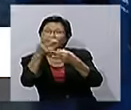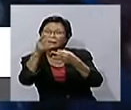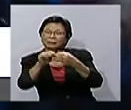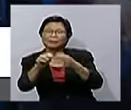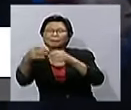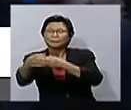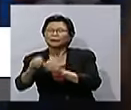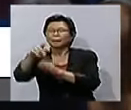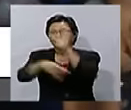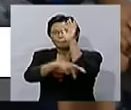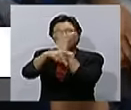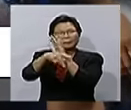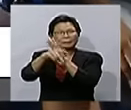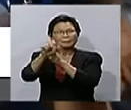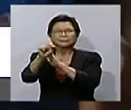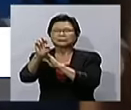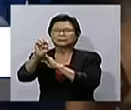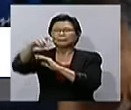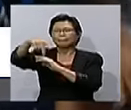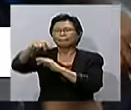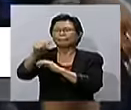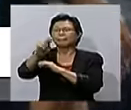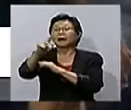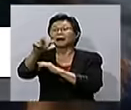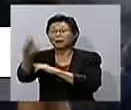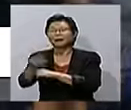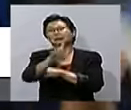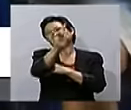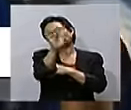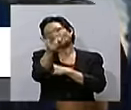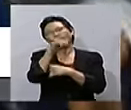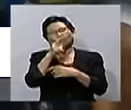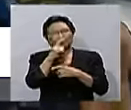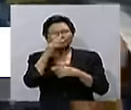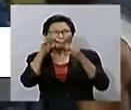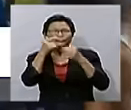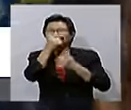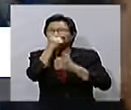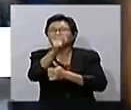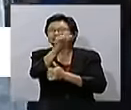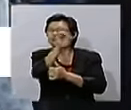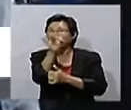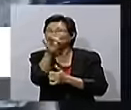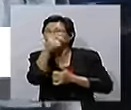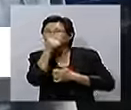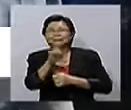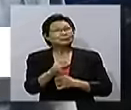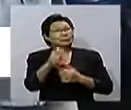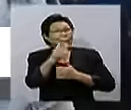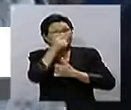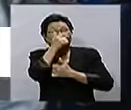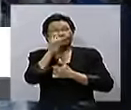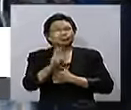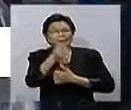Parlimen menentang Sabah Star 90s. Ha-ha. Itu satu sesuatu yang menarik itu ya Profesor Datu. Mungkin Profesor Datu boleh